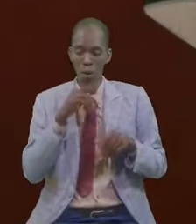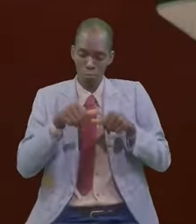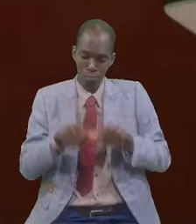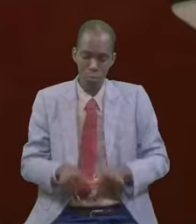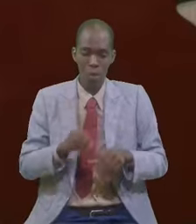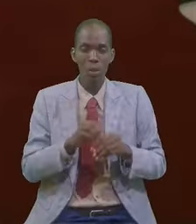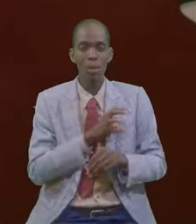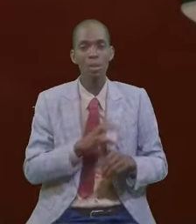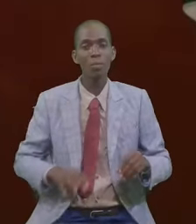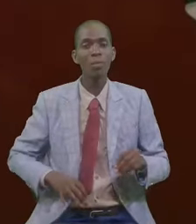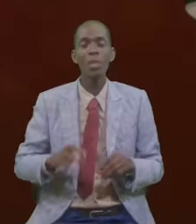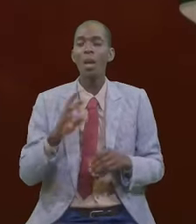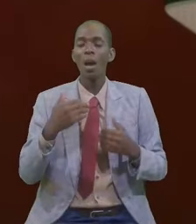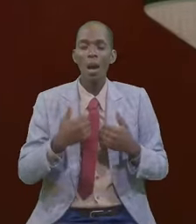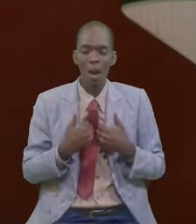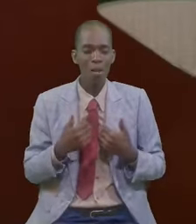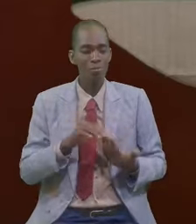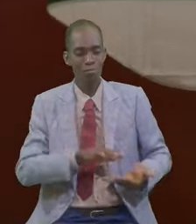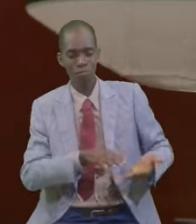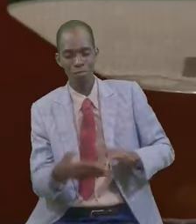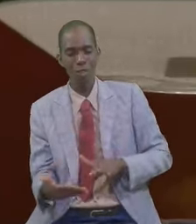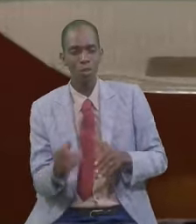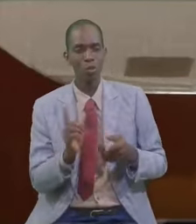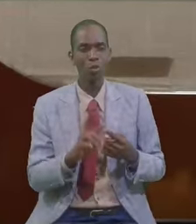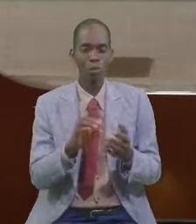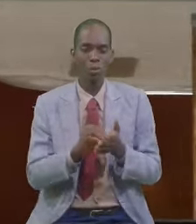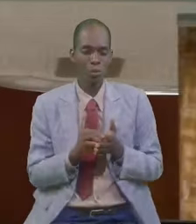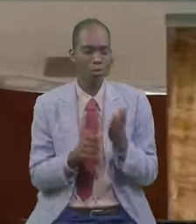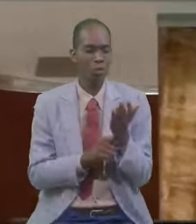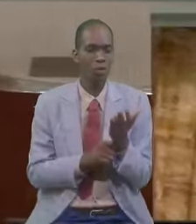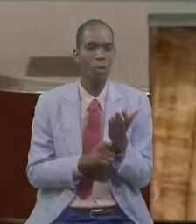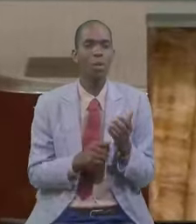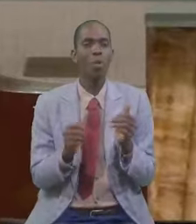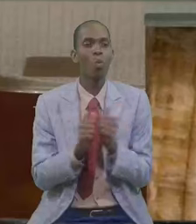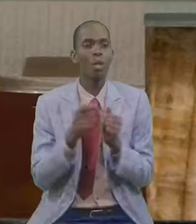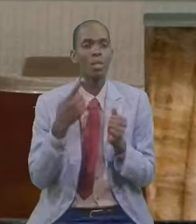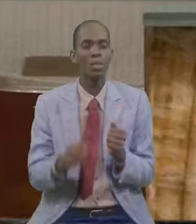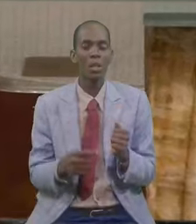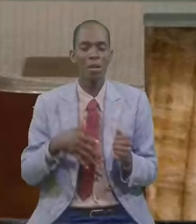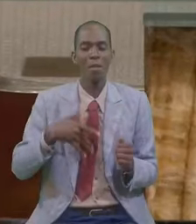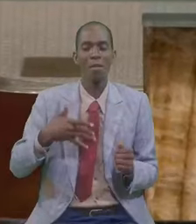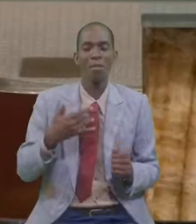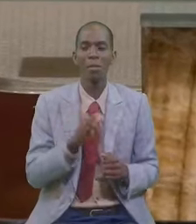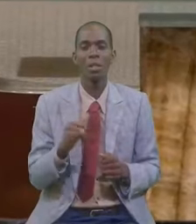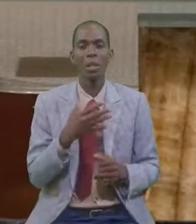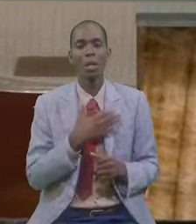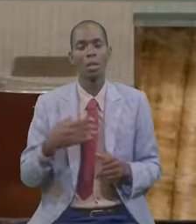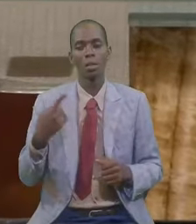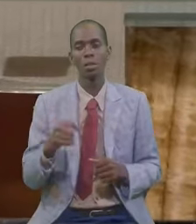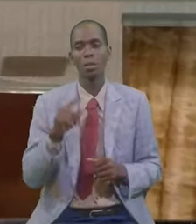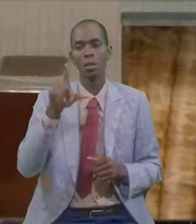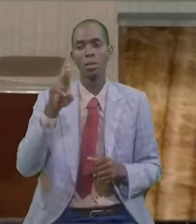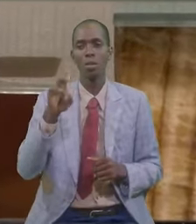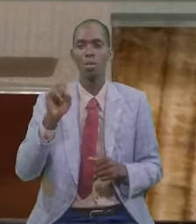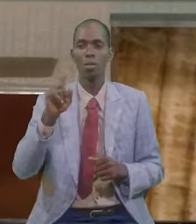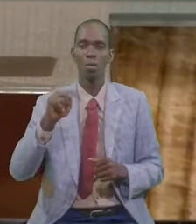Christ, ont crucifié la chair avec ses passions et ses désirs.